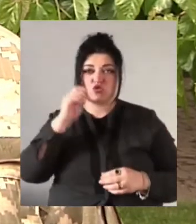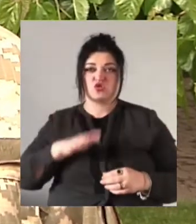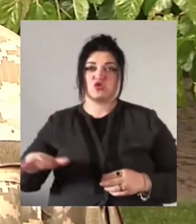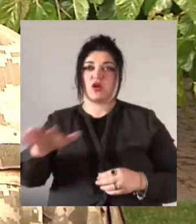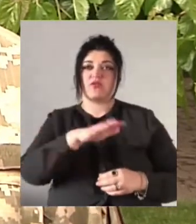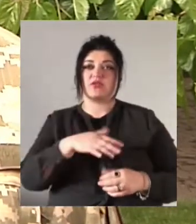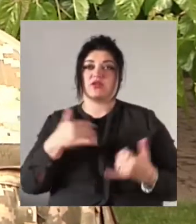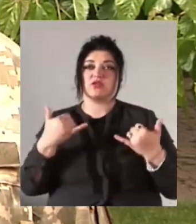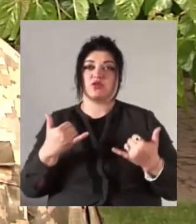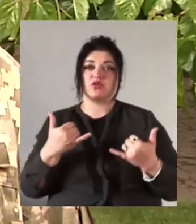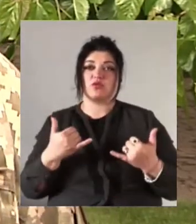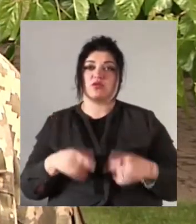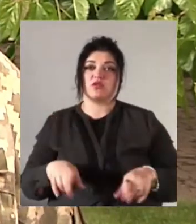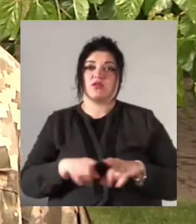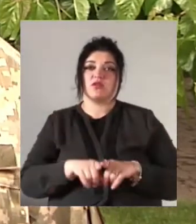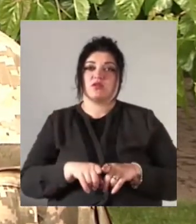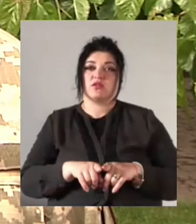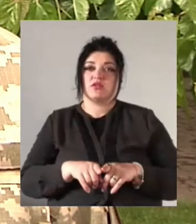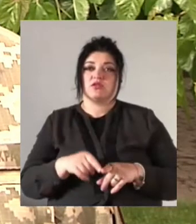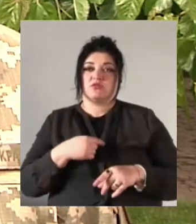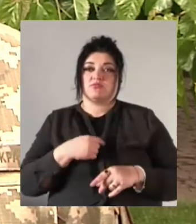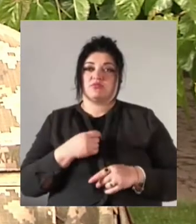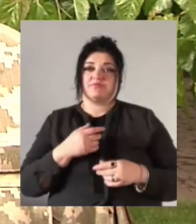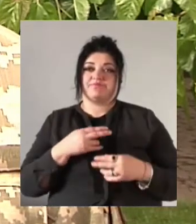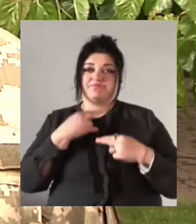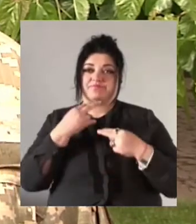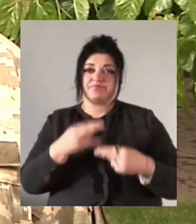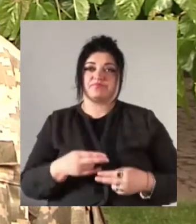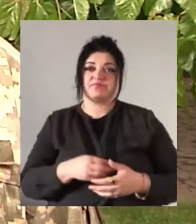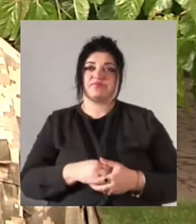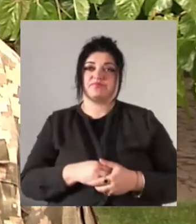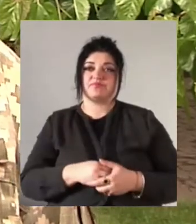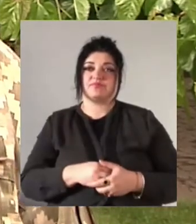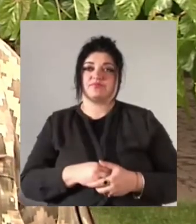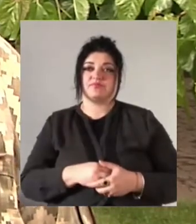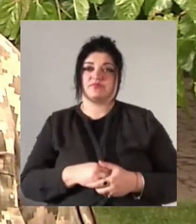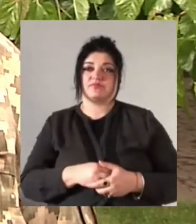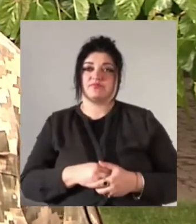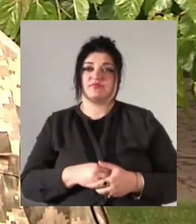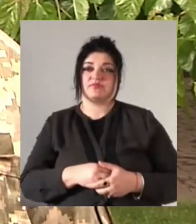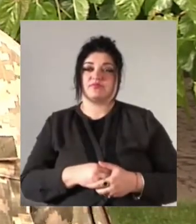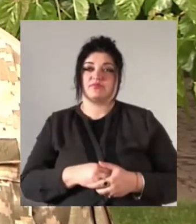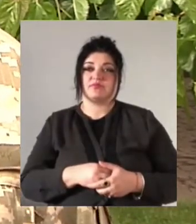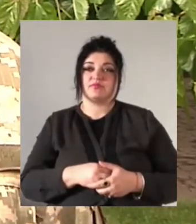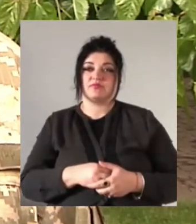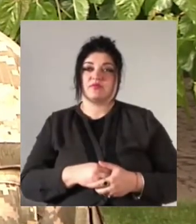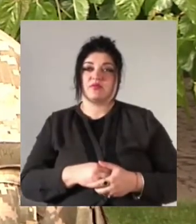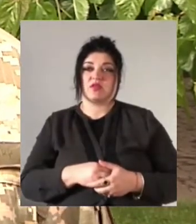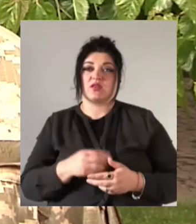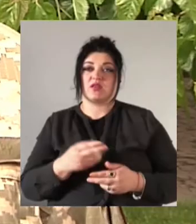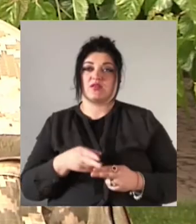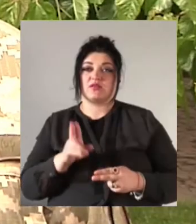свого підлеглого, молодшого сержанта російського міста Знам'янка Кіровоградської області. Це